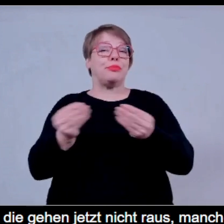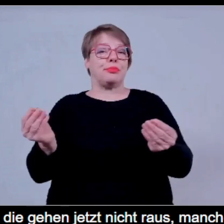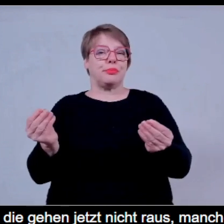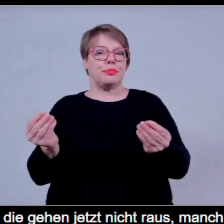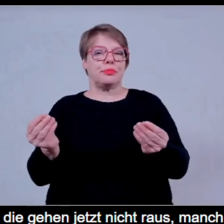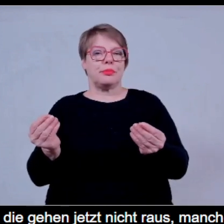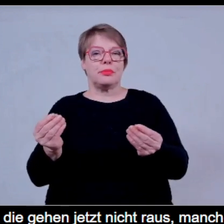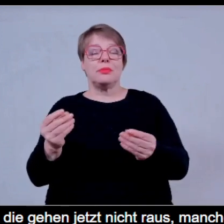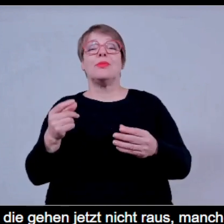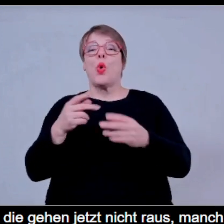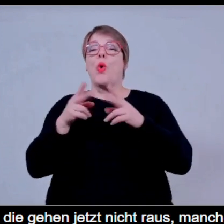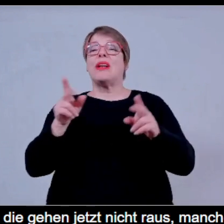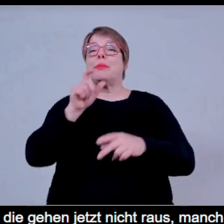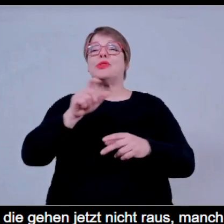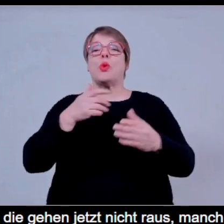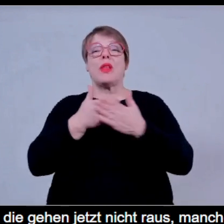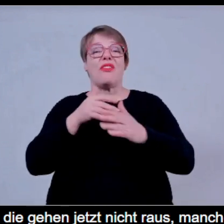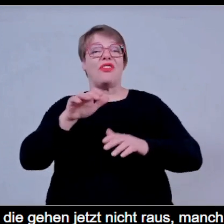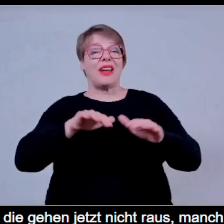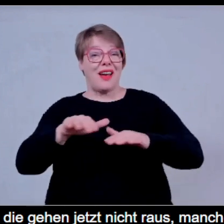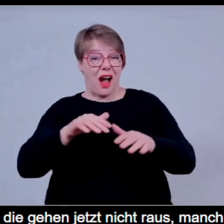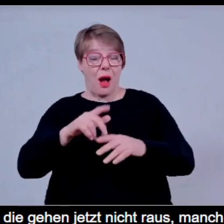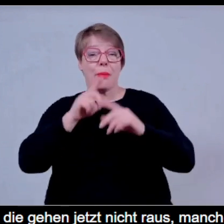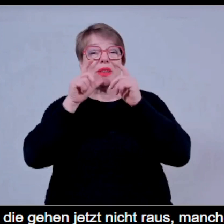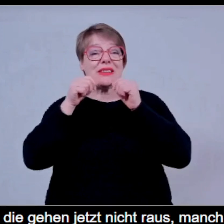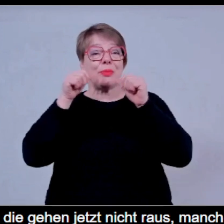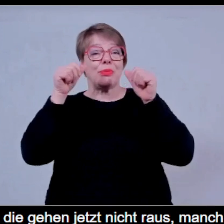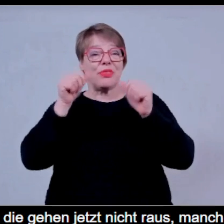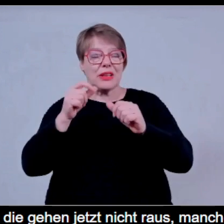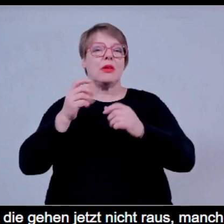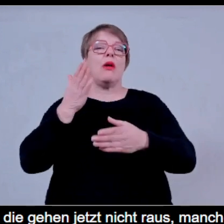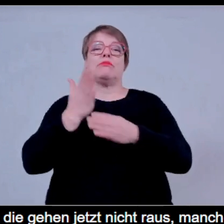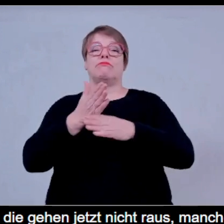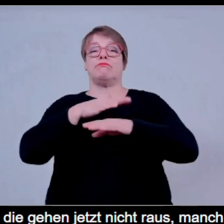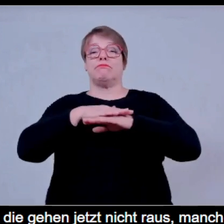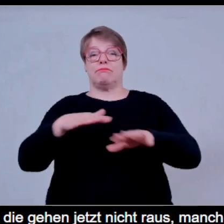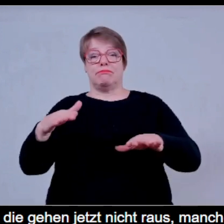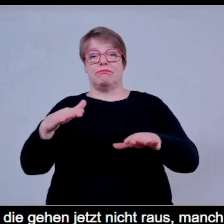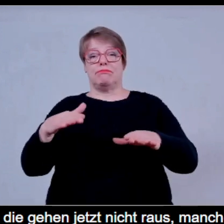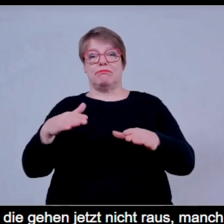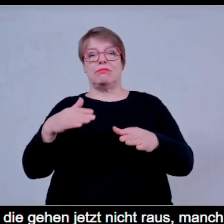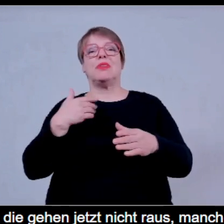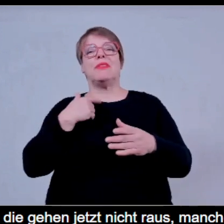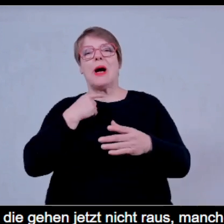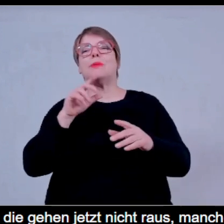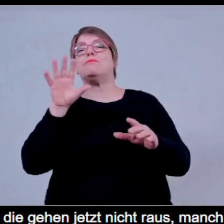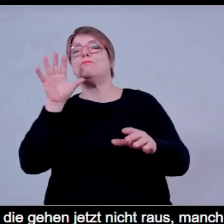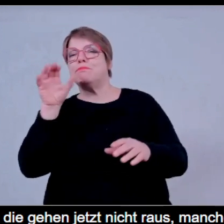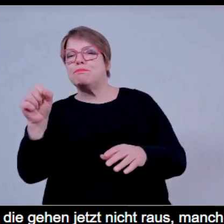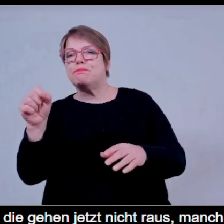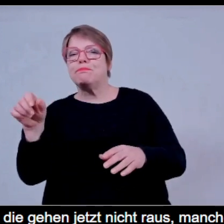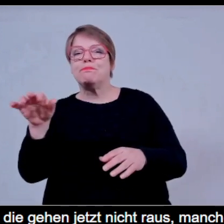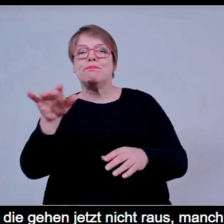Infektionsschutzgesetz 28 b drinsteht, dass Maskenpflichten im ÖPNV dann angeordnet werden können, wenn sie zum Schutz